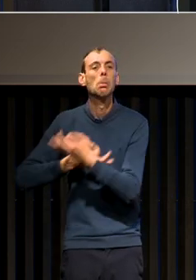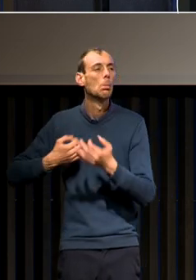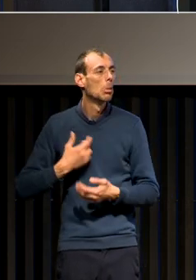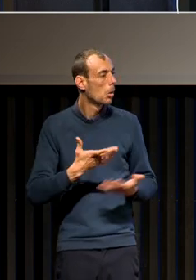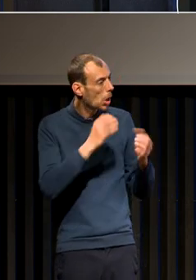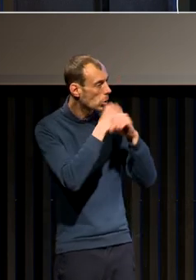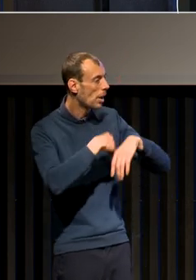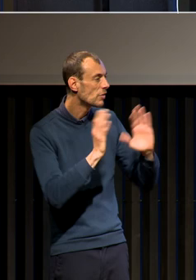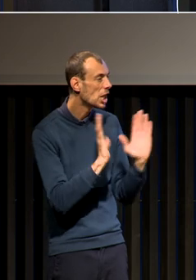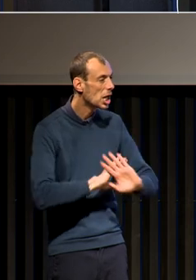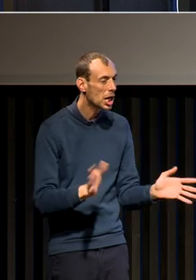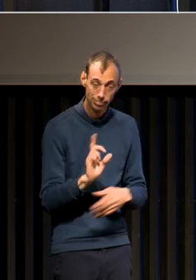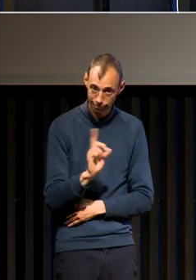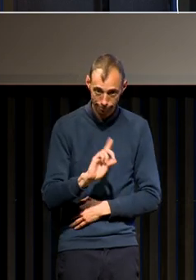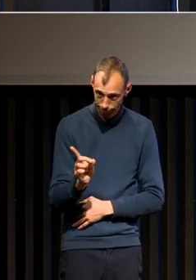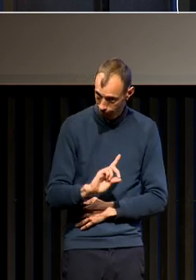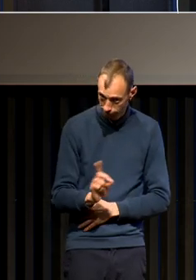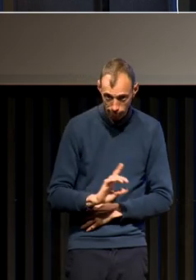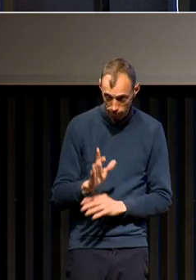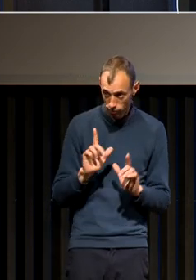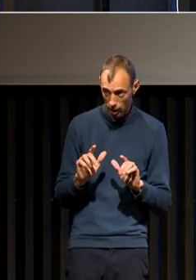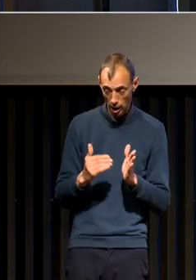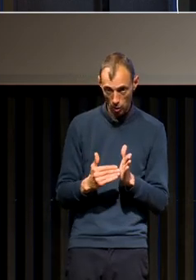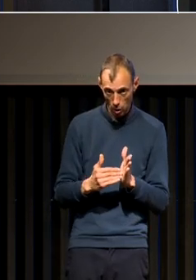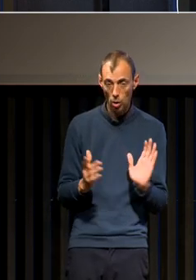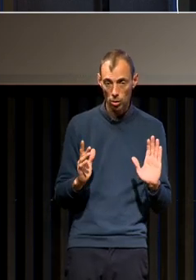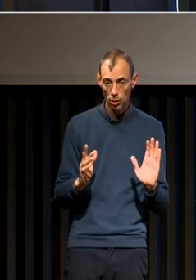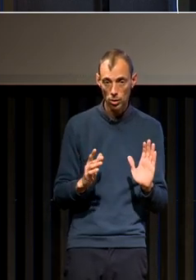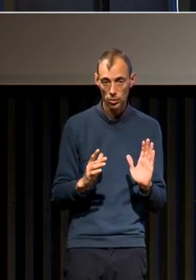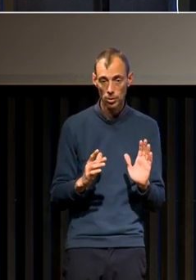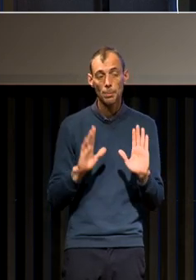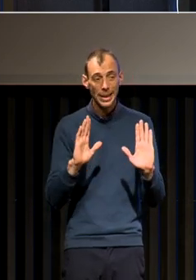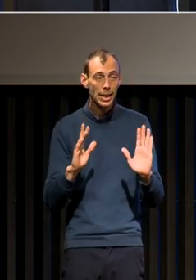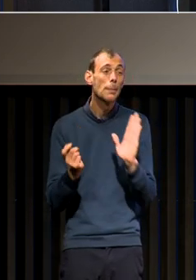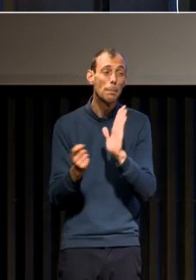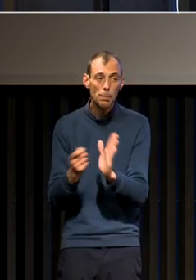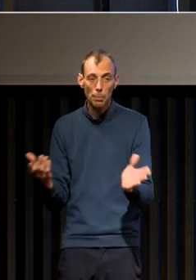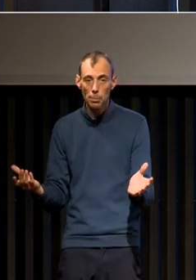loi, mais on devrait dire au moment du don. Je vais vous expliquer pourquoi.